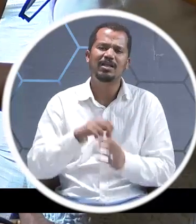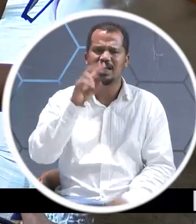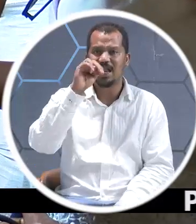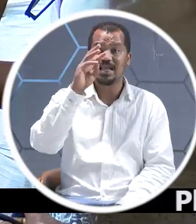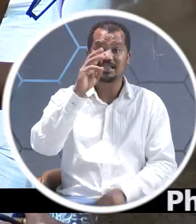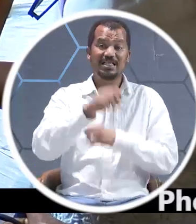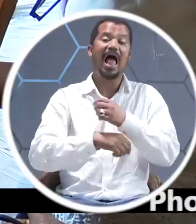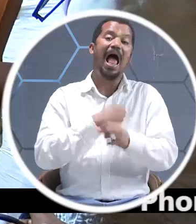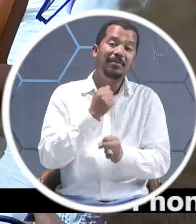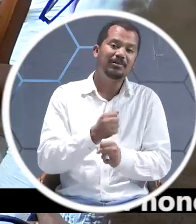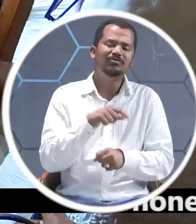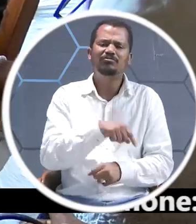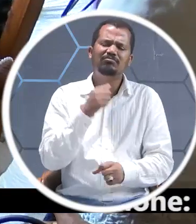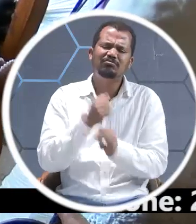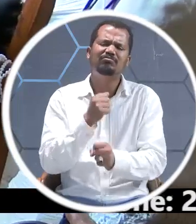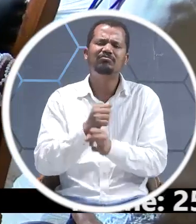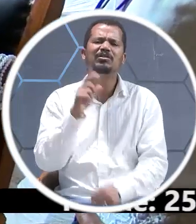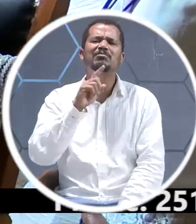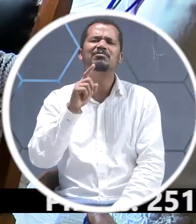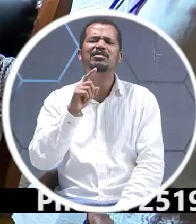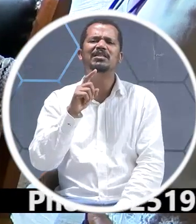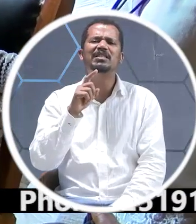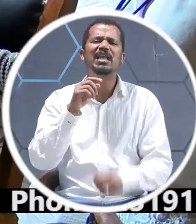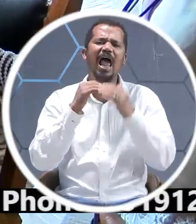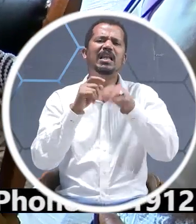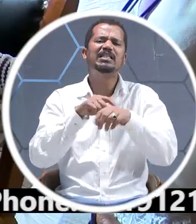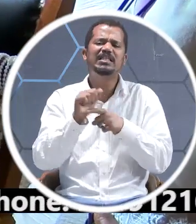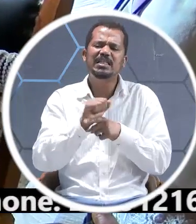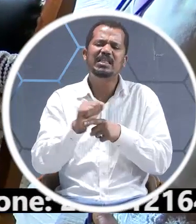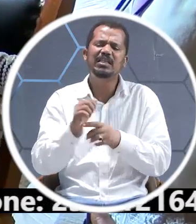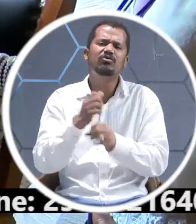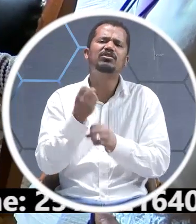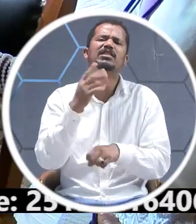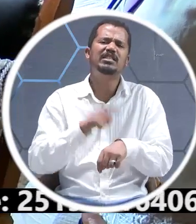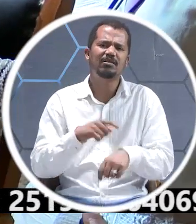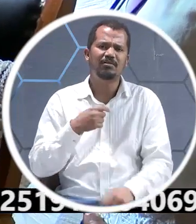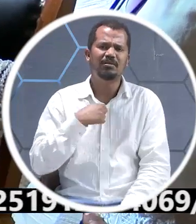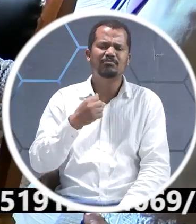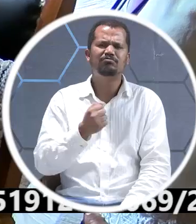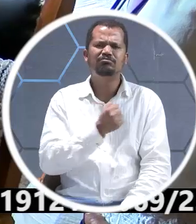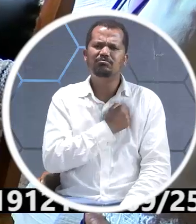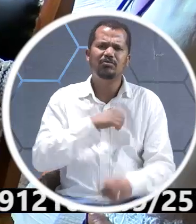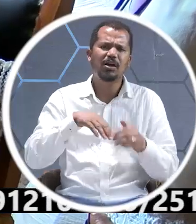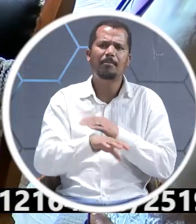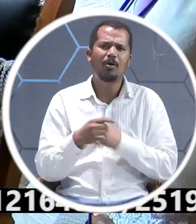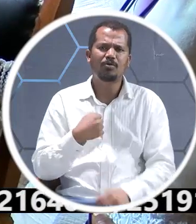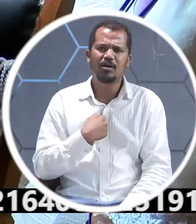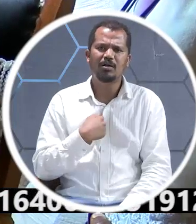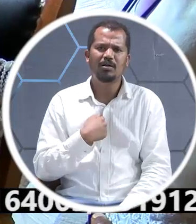እንደው ለ26 አመታት ሲሰሩ ምን ያህል ጊዜ ስልጠና ወስደው ነው ወደዚህ ስራ የገቡት? በድፍረት ነው የገባነው። የዛን